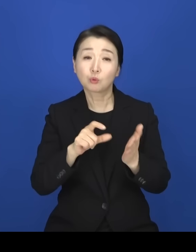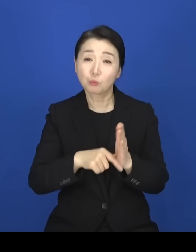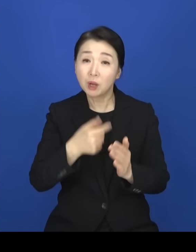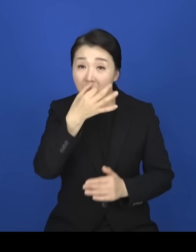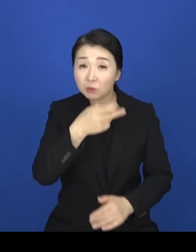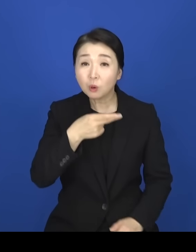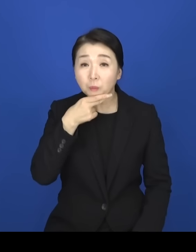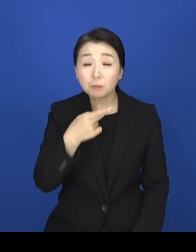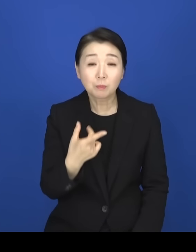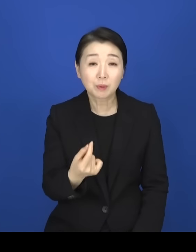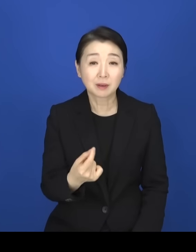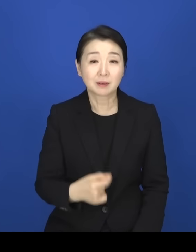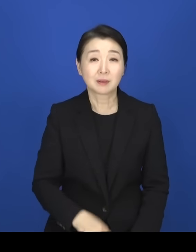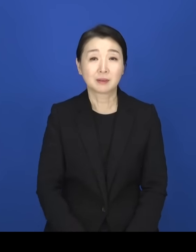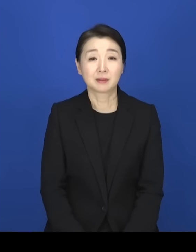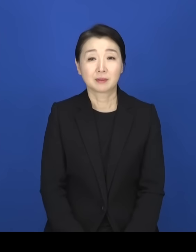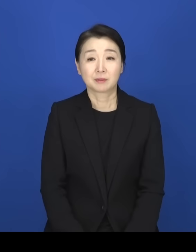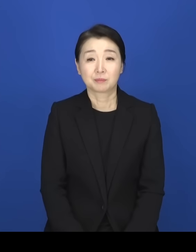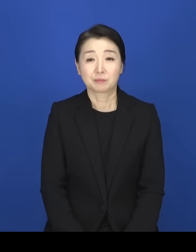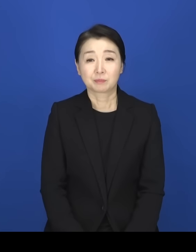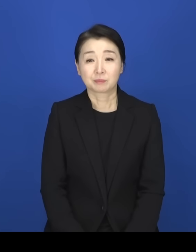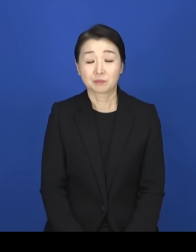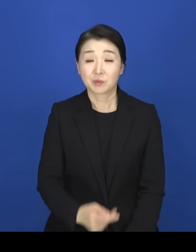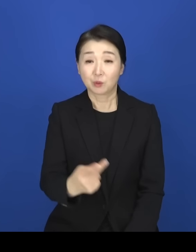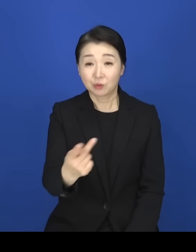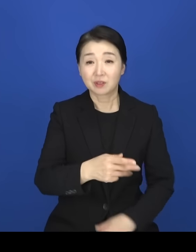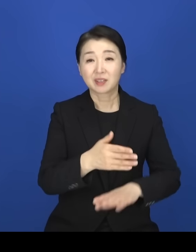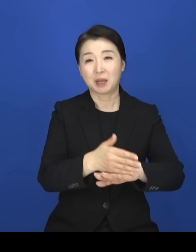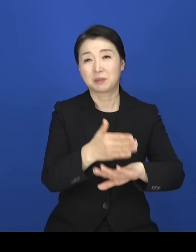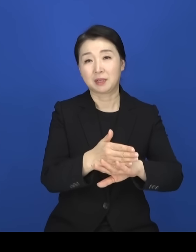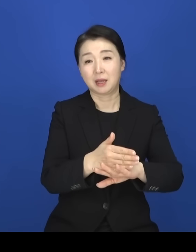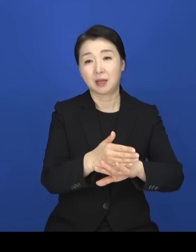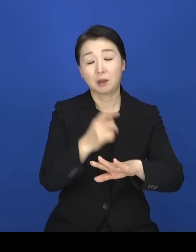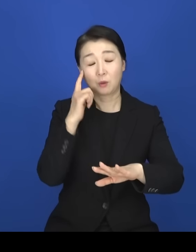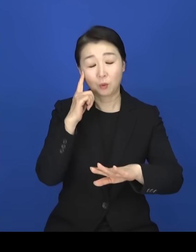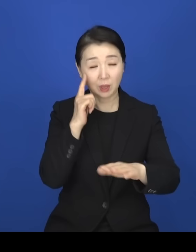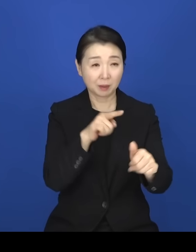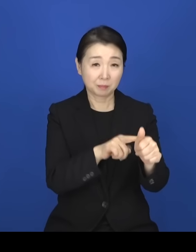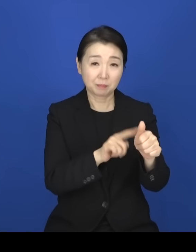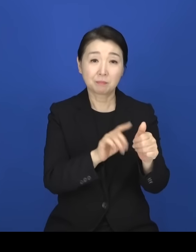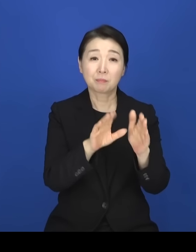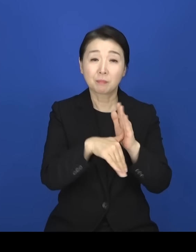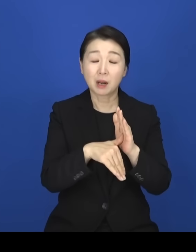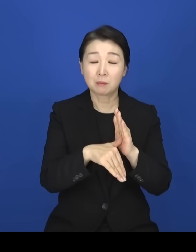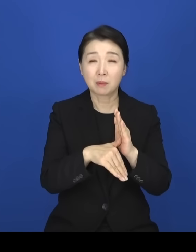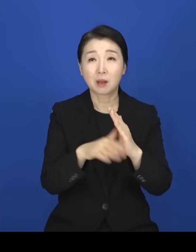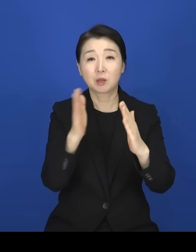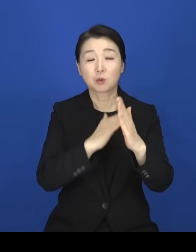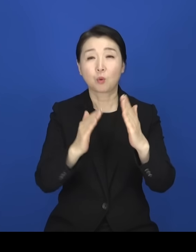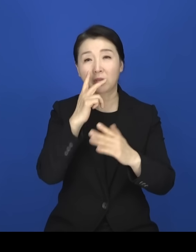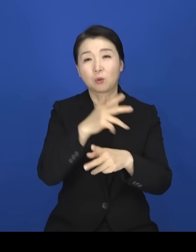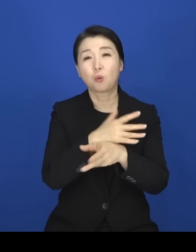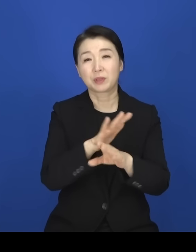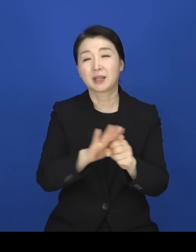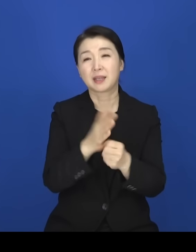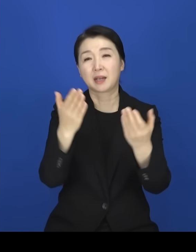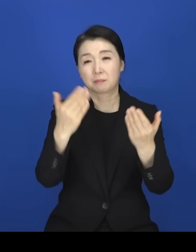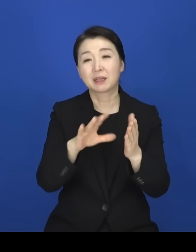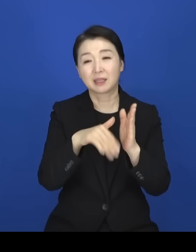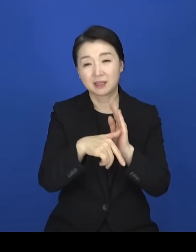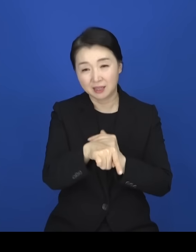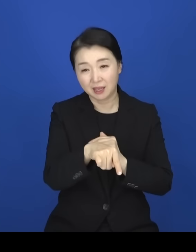그렇게 힘든 시기가 없었던 거잖아요. 맞잖아요. 저희는 감사한 세대죠. 네. 김기리 씨가 이야기하는 건 공개 코미디가 사랑받았던 황금 시기에 때.